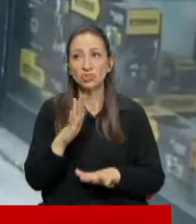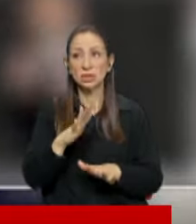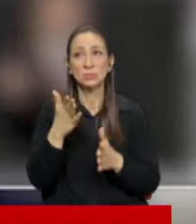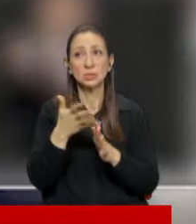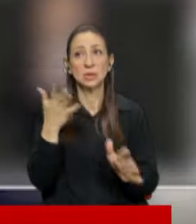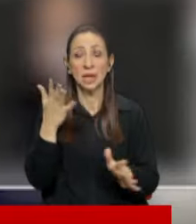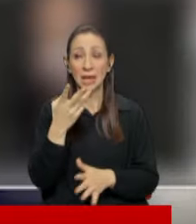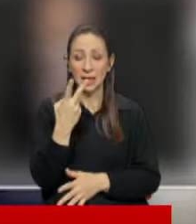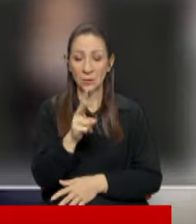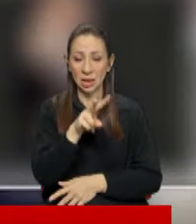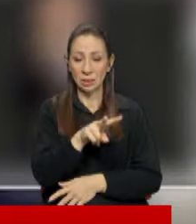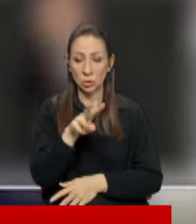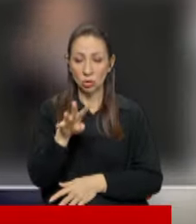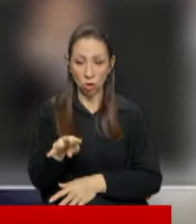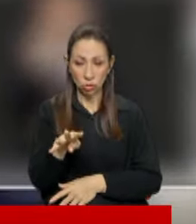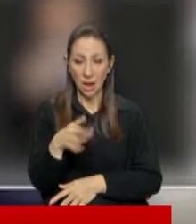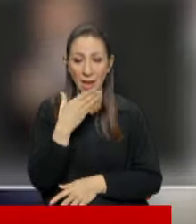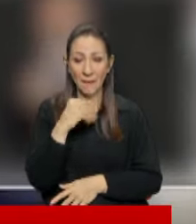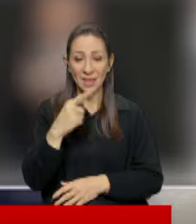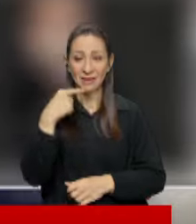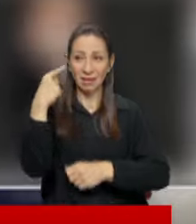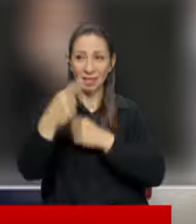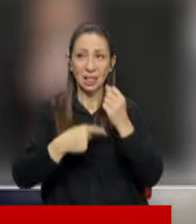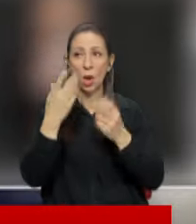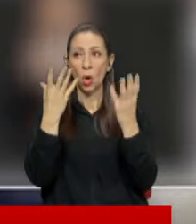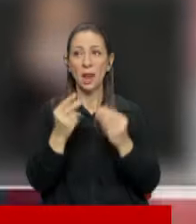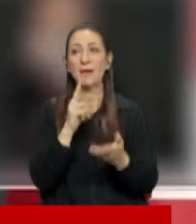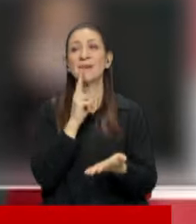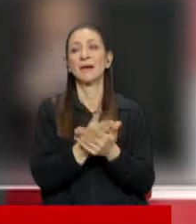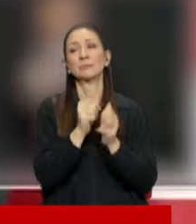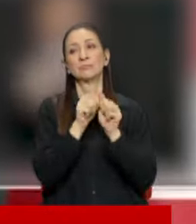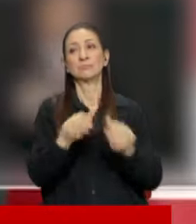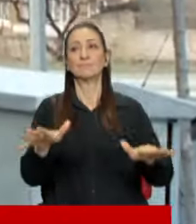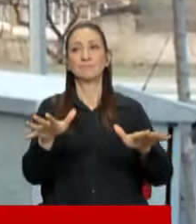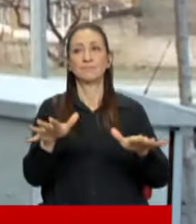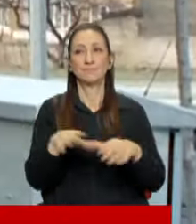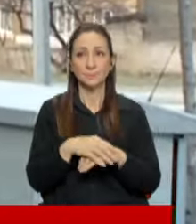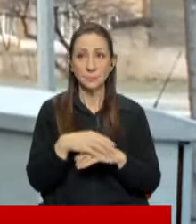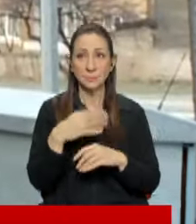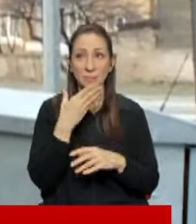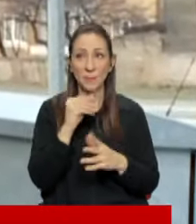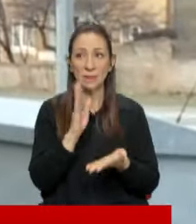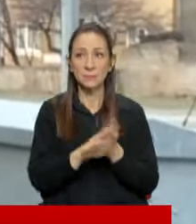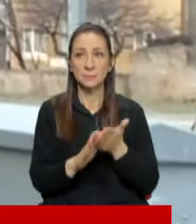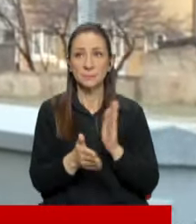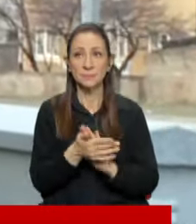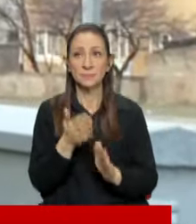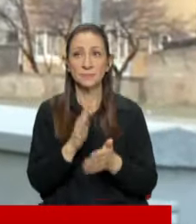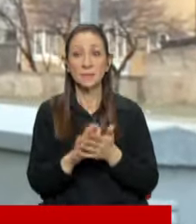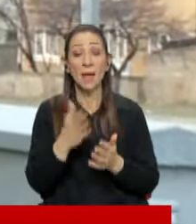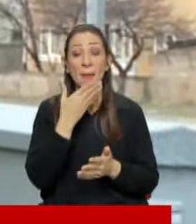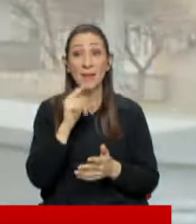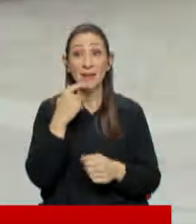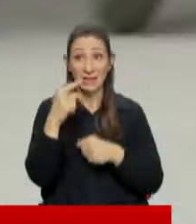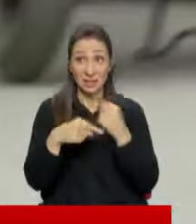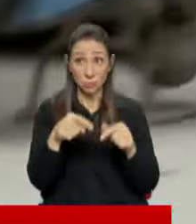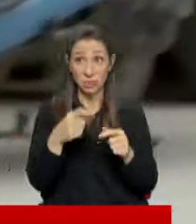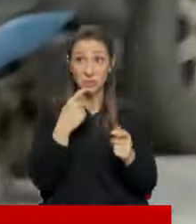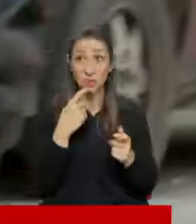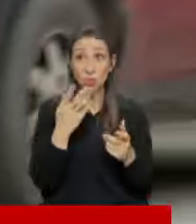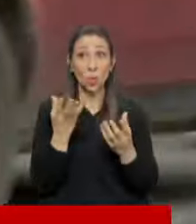burayı. 2024'ü emekliler yılı olarak ilan ediyoruz. Emekli bitti. Yani emekliler yılı ya bu